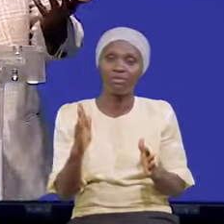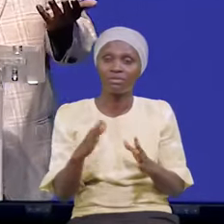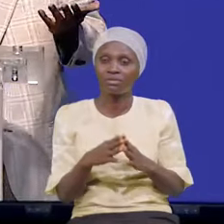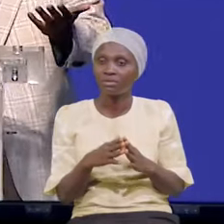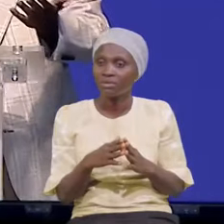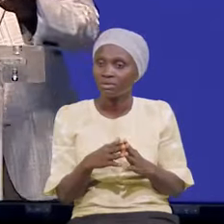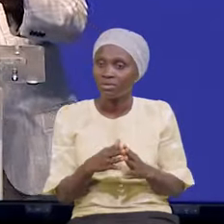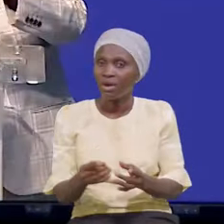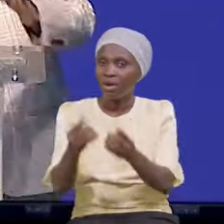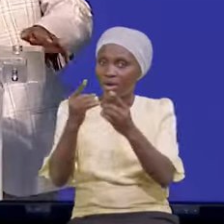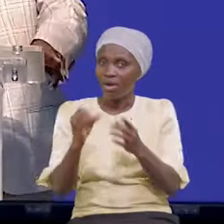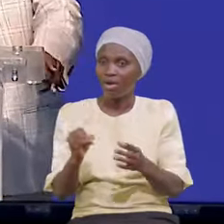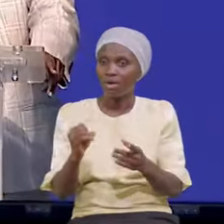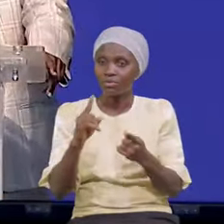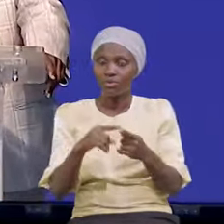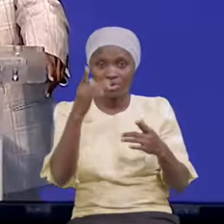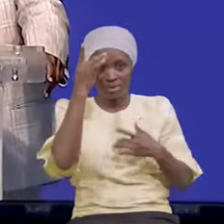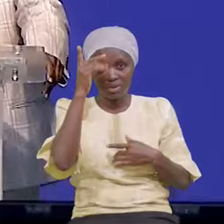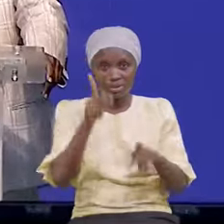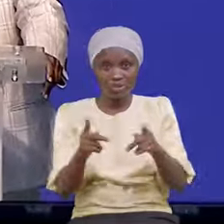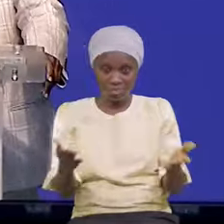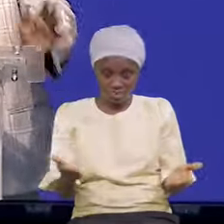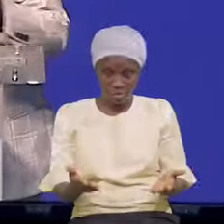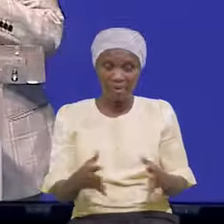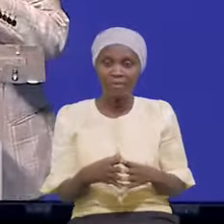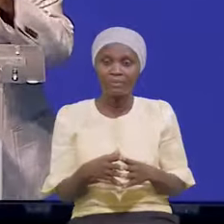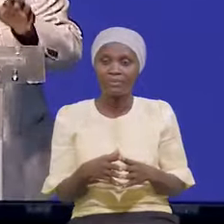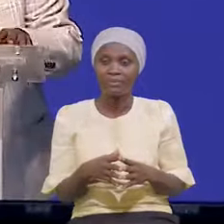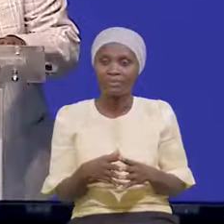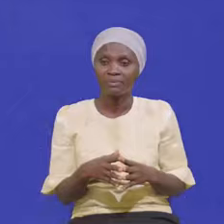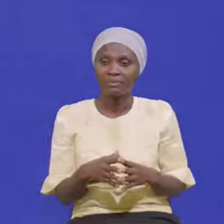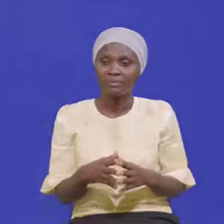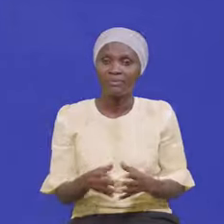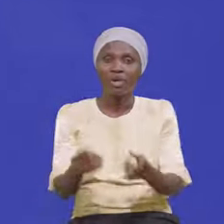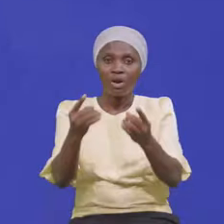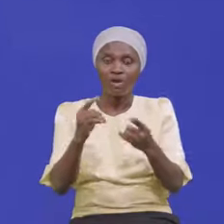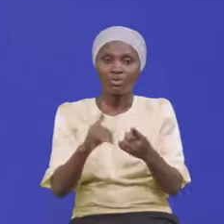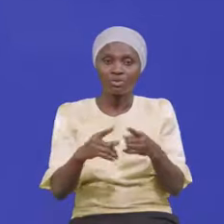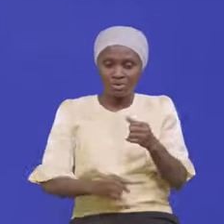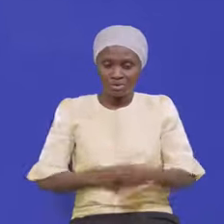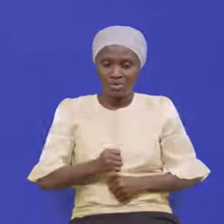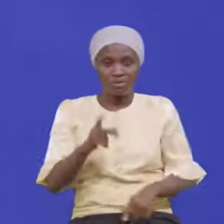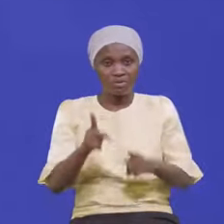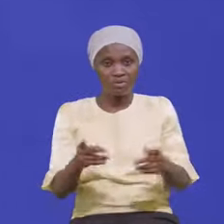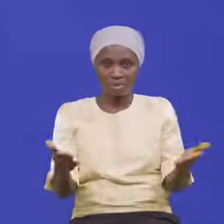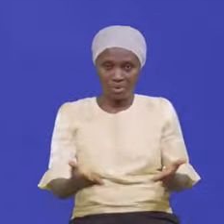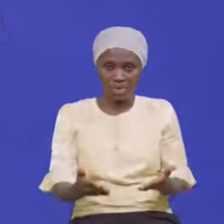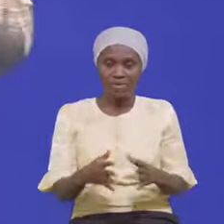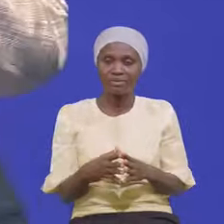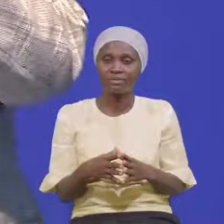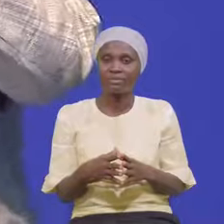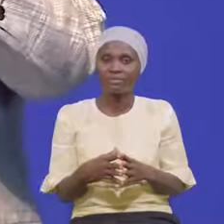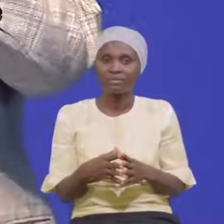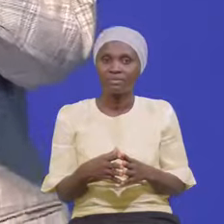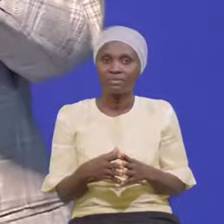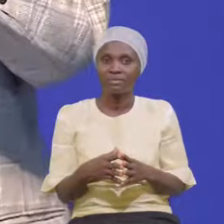కనికరం, comes to the sick here, ఆ యొక్క రోగిని స్వస్థపరచడానికి వస్తుంది. Comes to the suffering here, బాధపడుతున్న మానవాళి చెంతకు